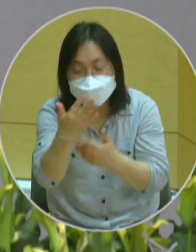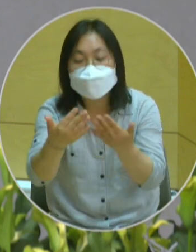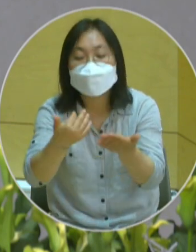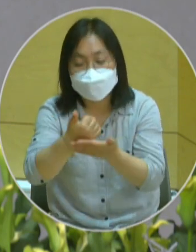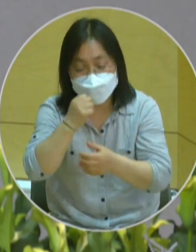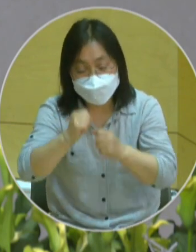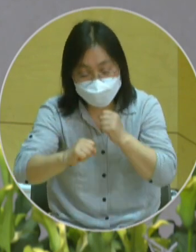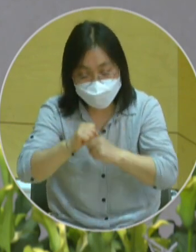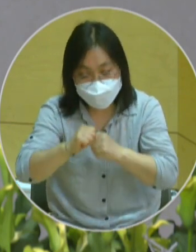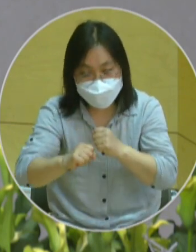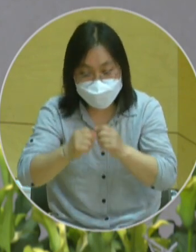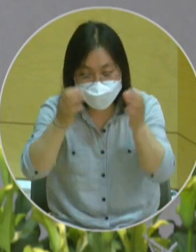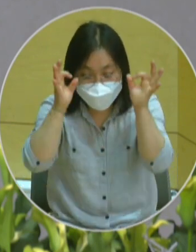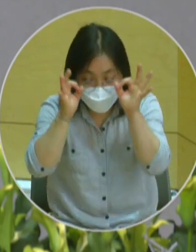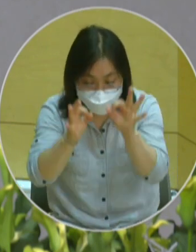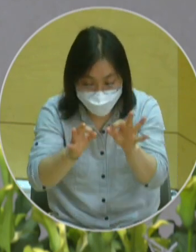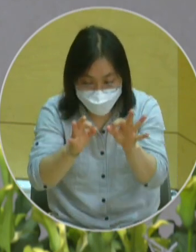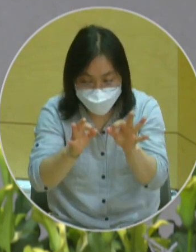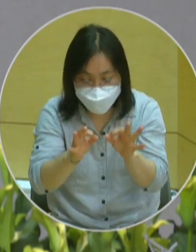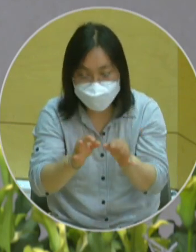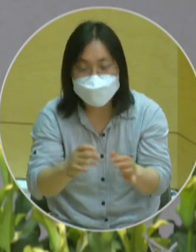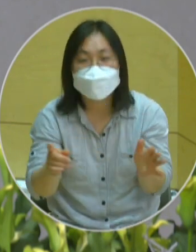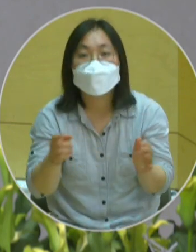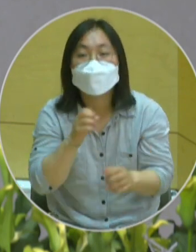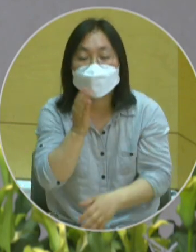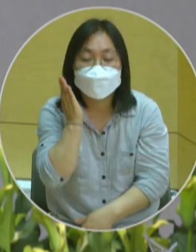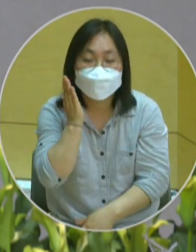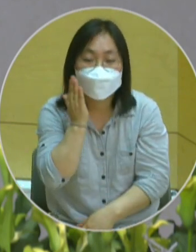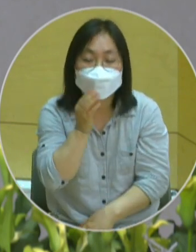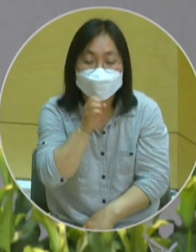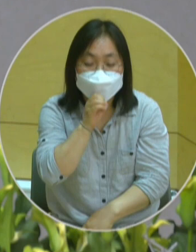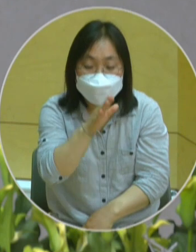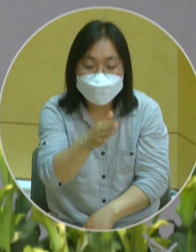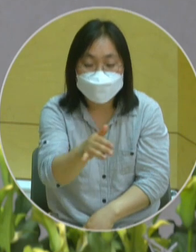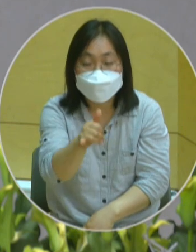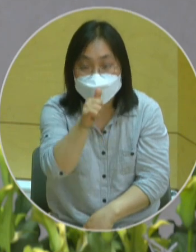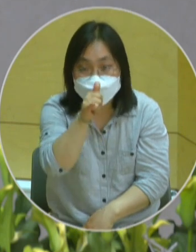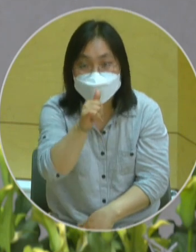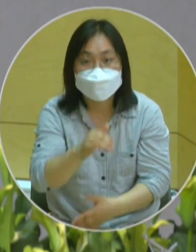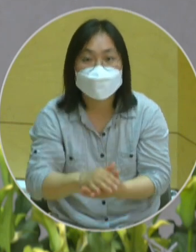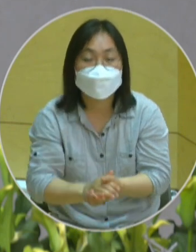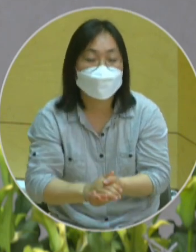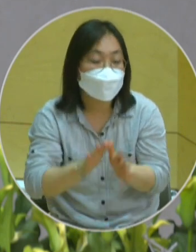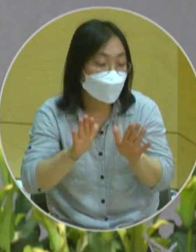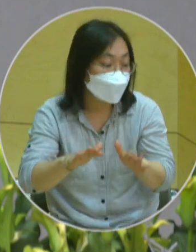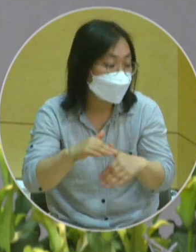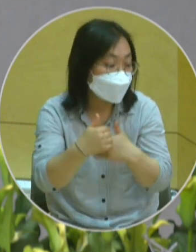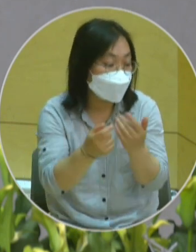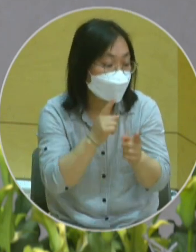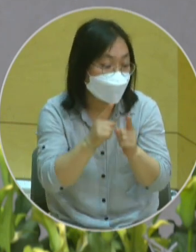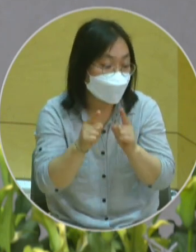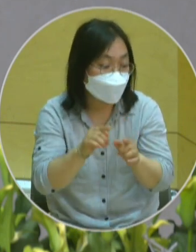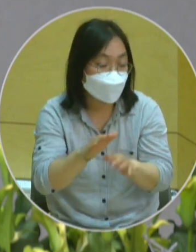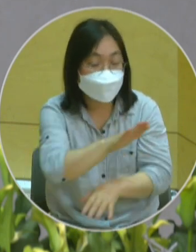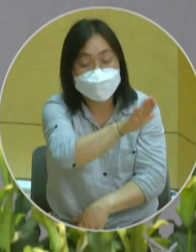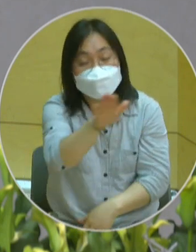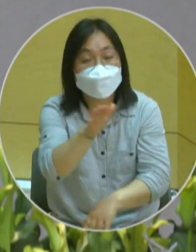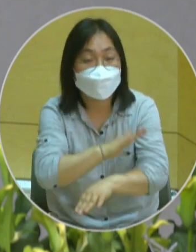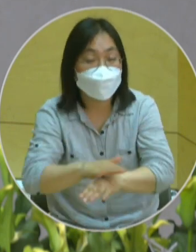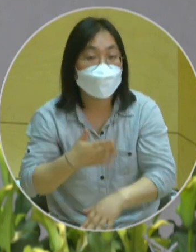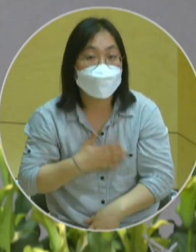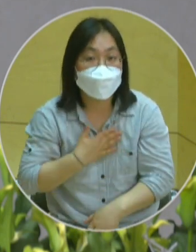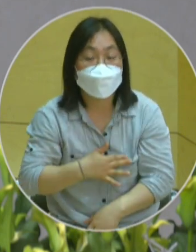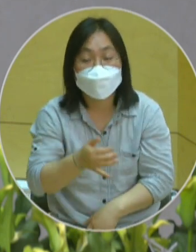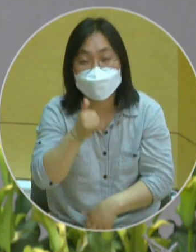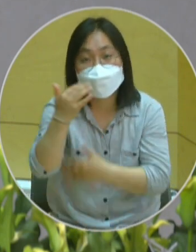하나님의 역사를 바라보고 그렇게 이야기할 수가 있습니다. 오늘 이 본문은 여러분이 잘 아시는 내용입니다.